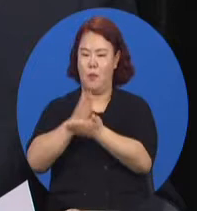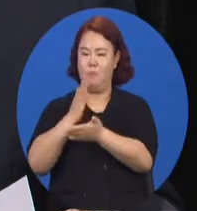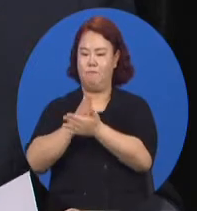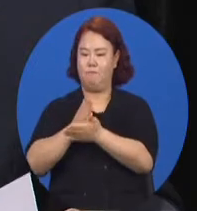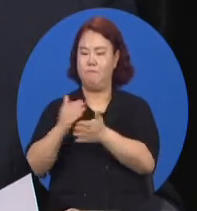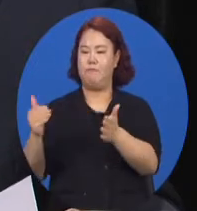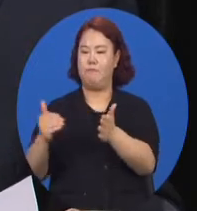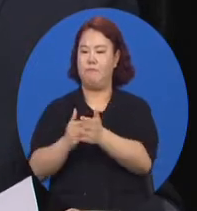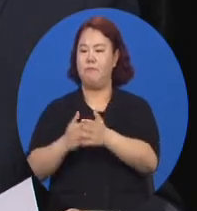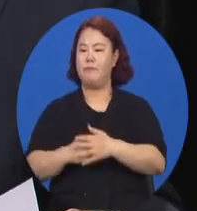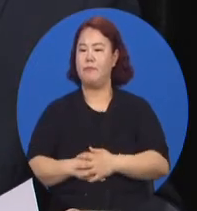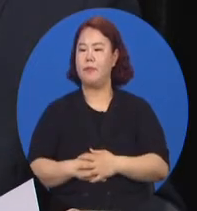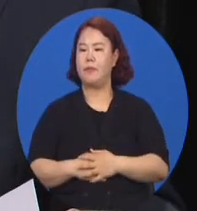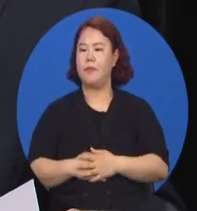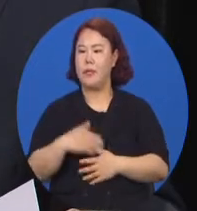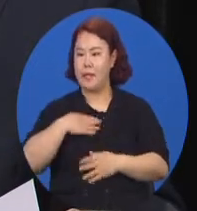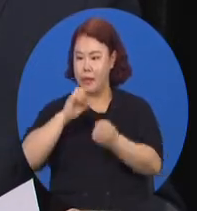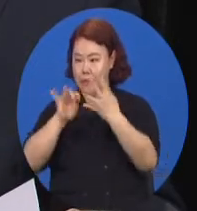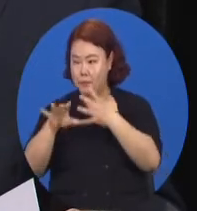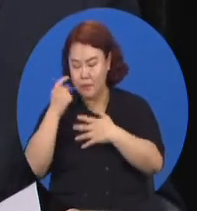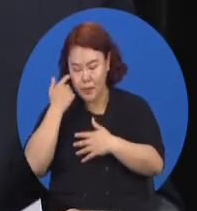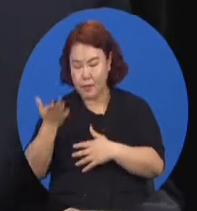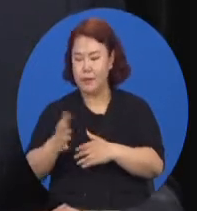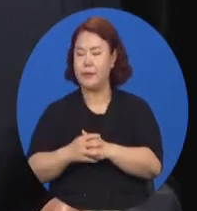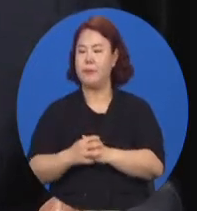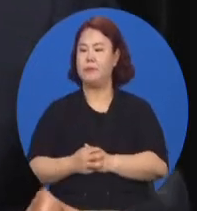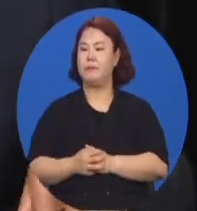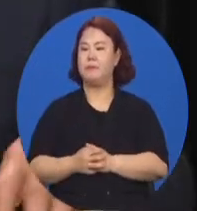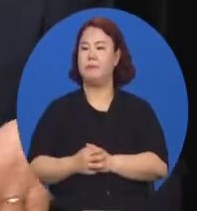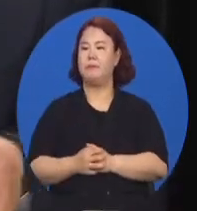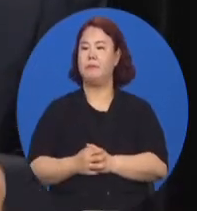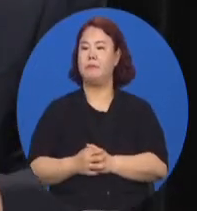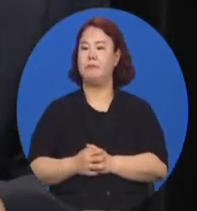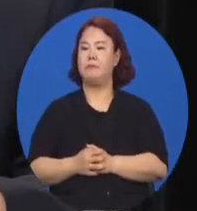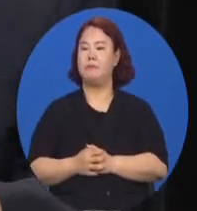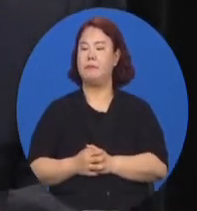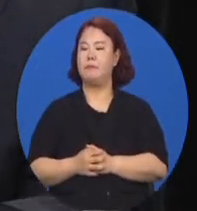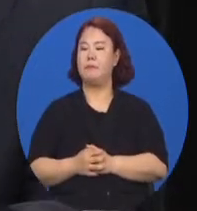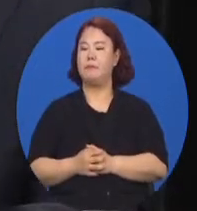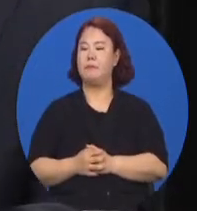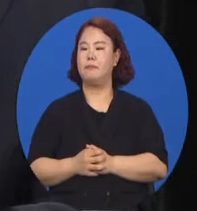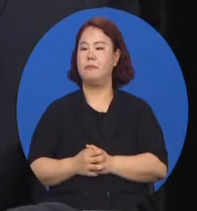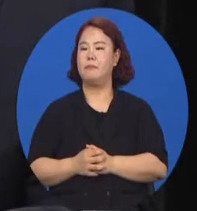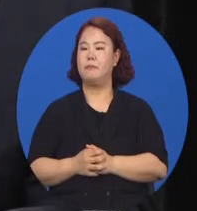이상입니다. 제가 답변합니까? 네네. 답변해 주시죠. 예.